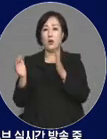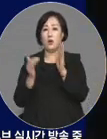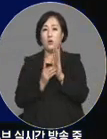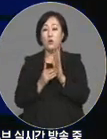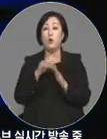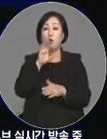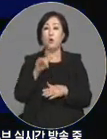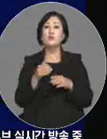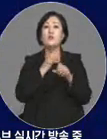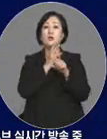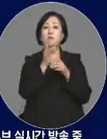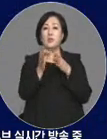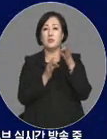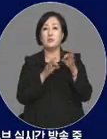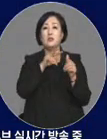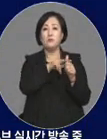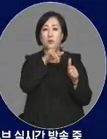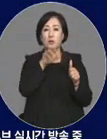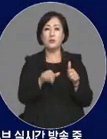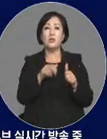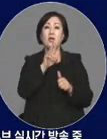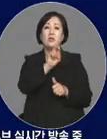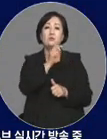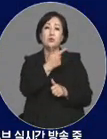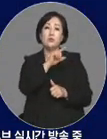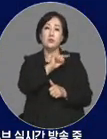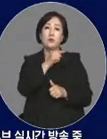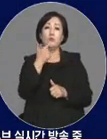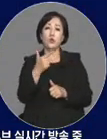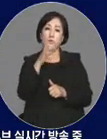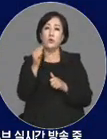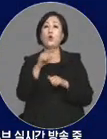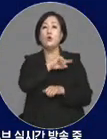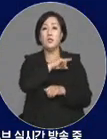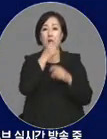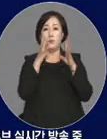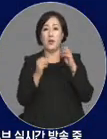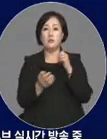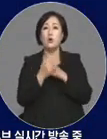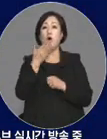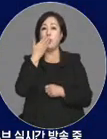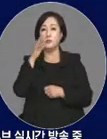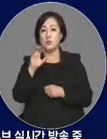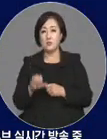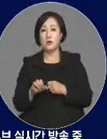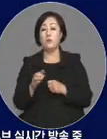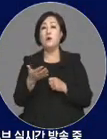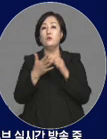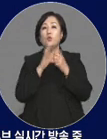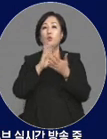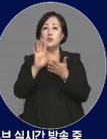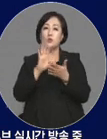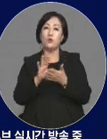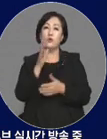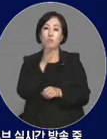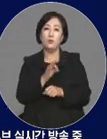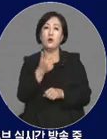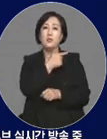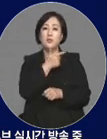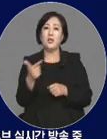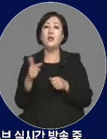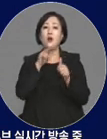편의점 같은 소매 잠이 26.6% 로 가장 많았고 음식점 식료품 구입 대형마트